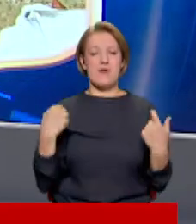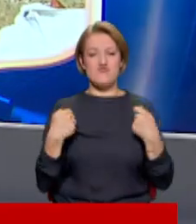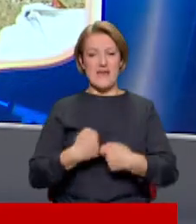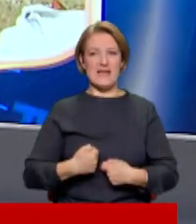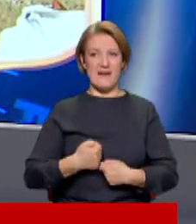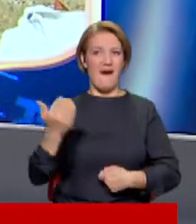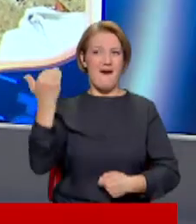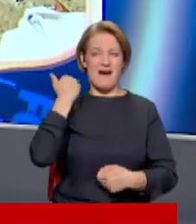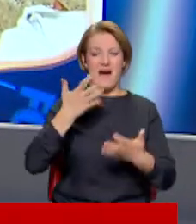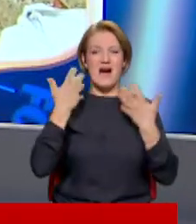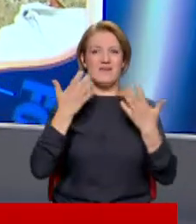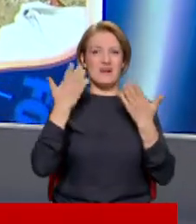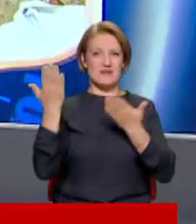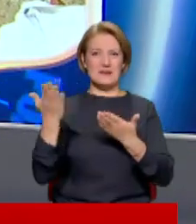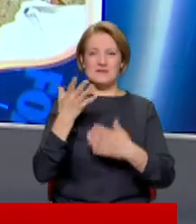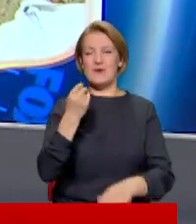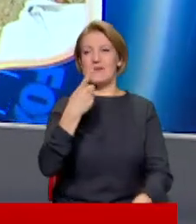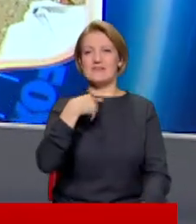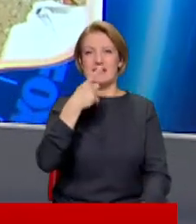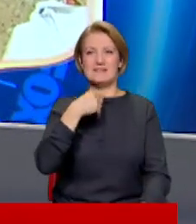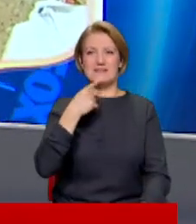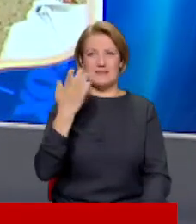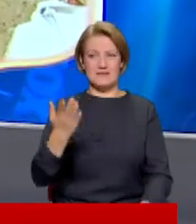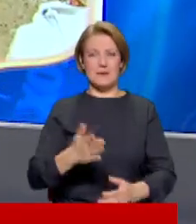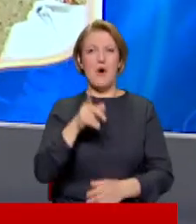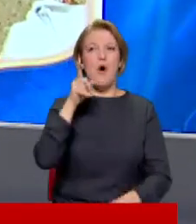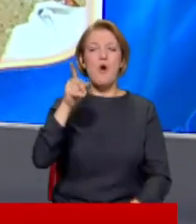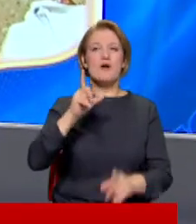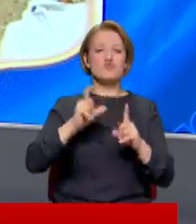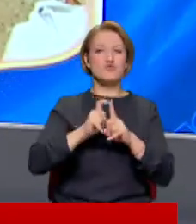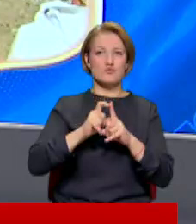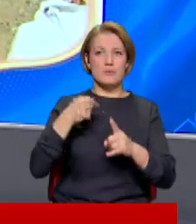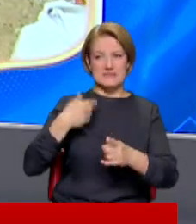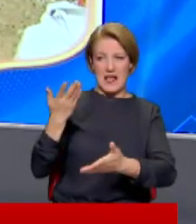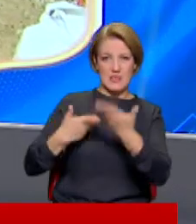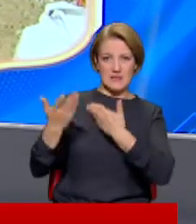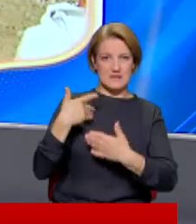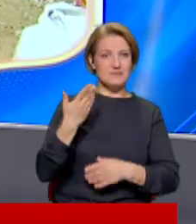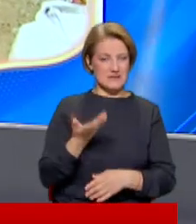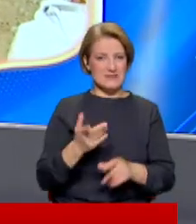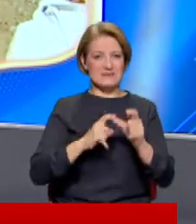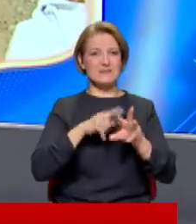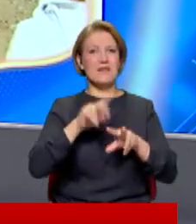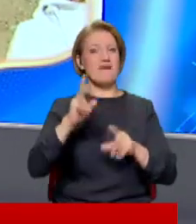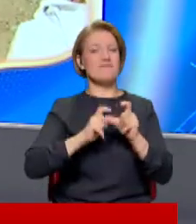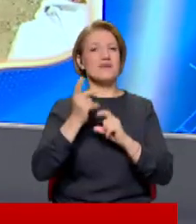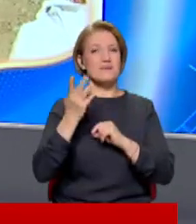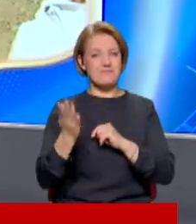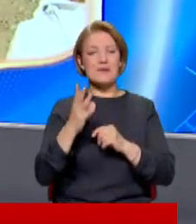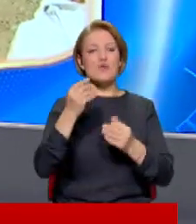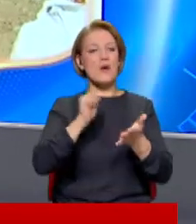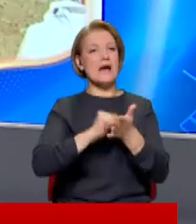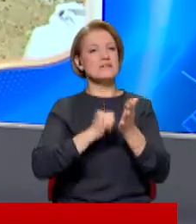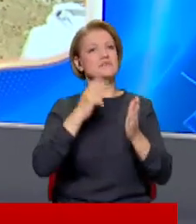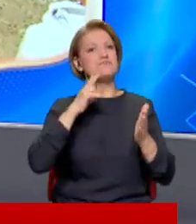ve arkadaki hayvanlarımız çok tatlılar. Oradaki durumu bize aktarır mısın Sevgi? Çünkü pek çok